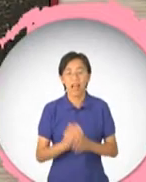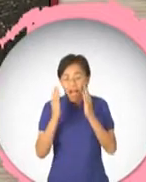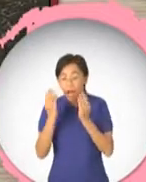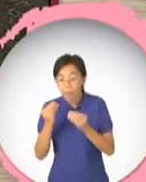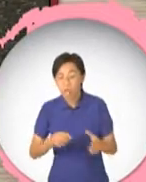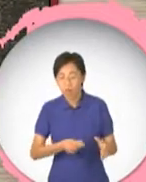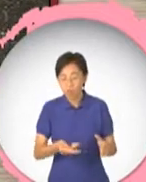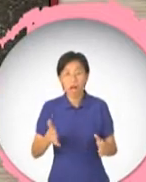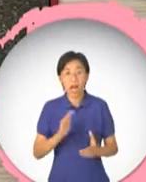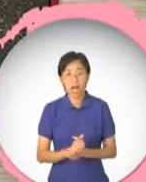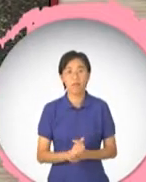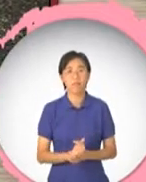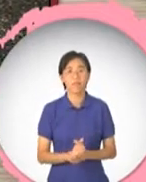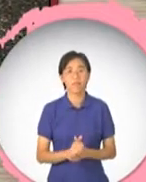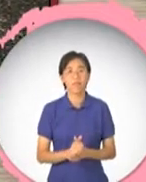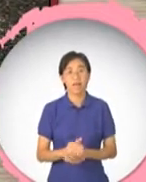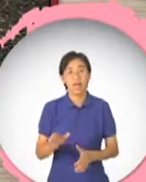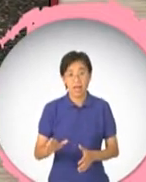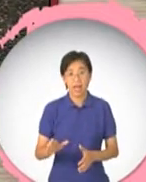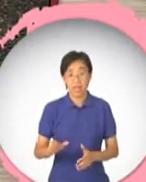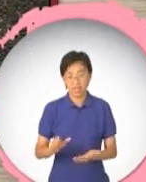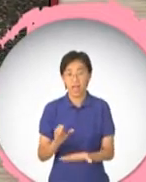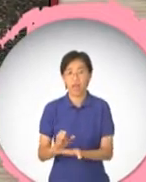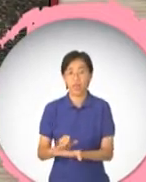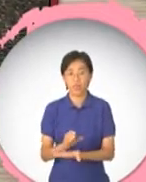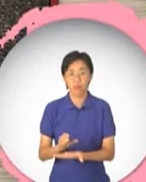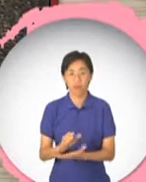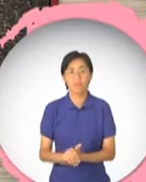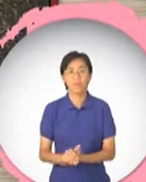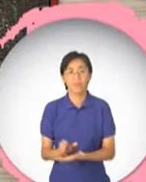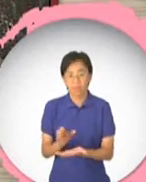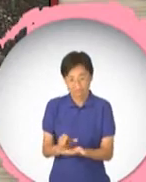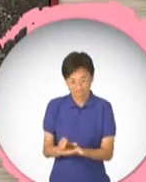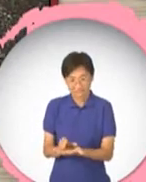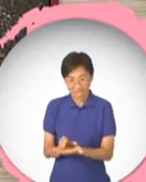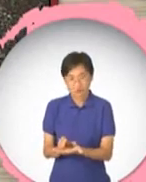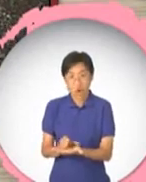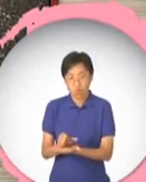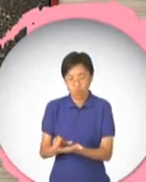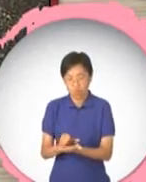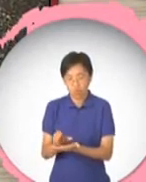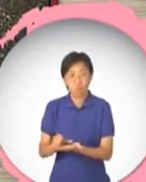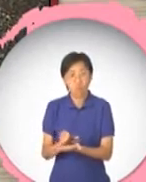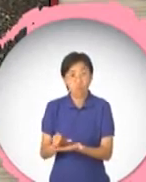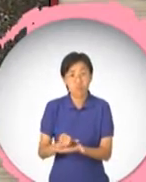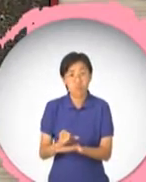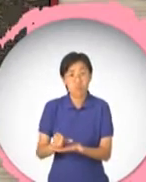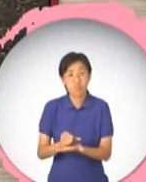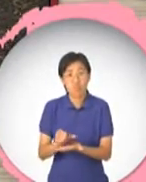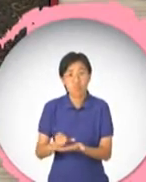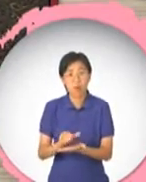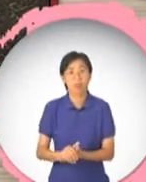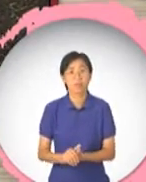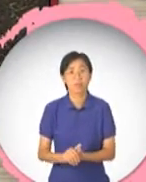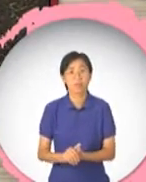สันมือนะคะเป็นตัวตะล่อมก้อนแป้งส่วนนิ้วโป้งเนี่ยเป็นตัวเก็บก้อนแป้งที่ไม่ส่วนไว้ที่ก้นนะคะค